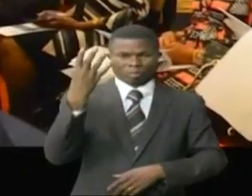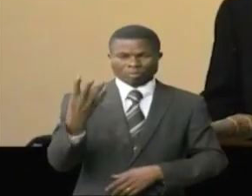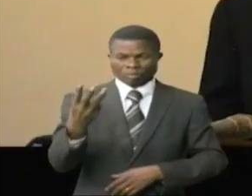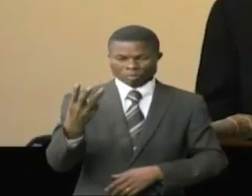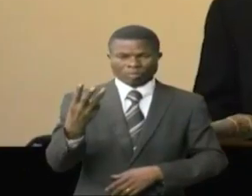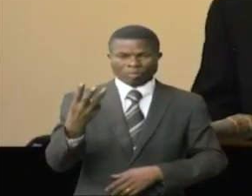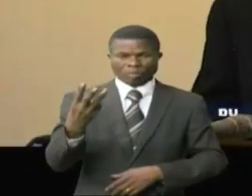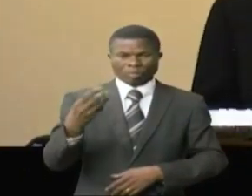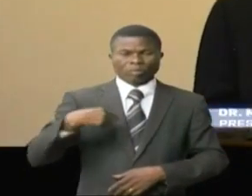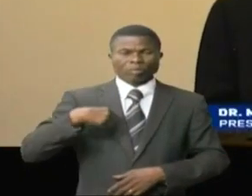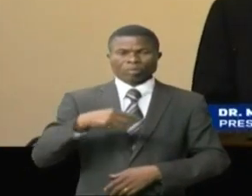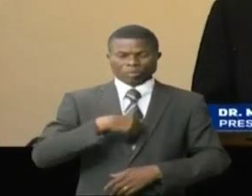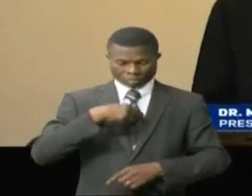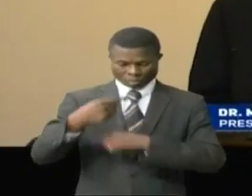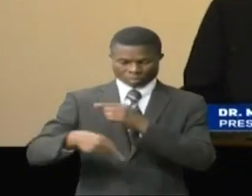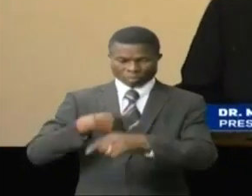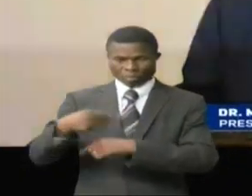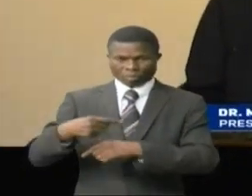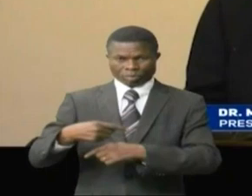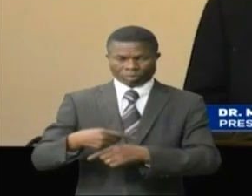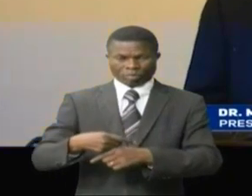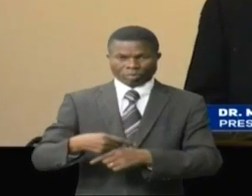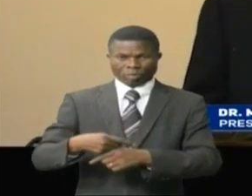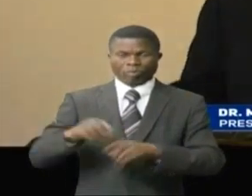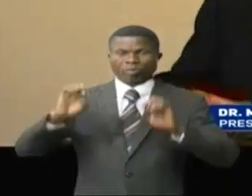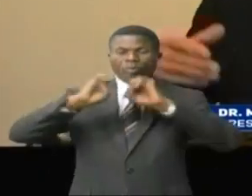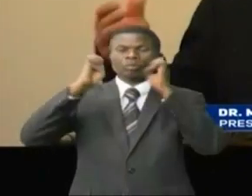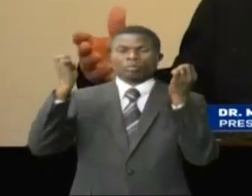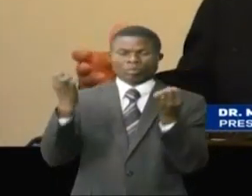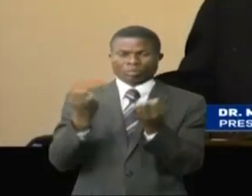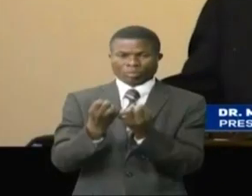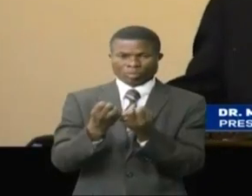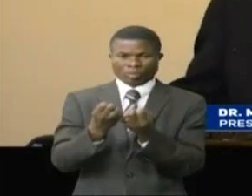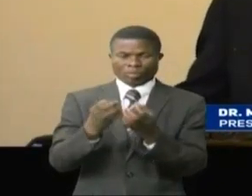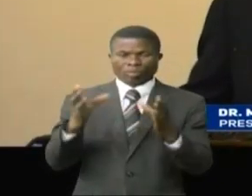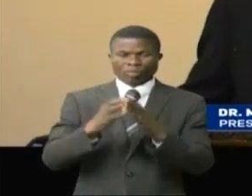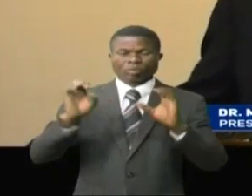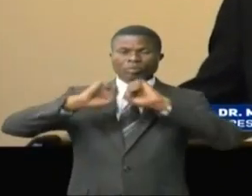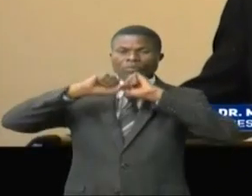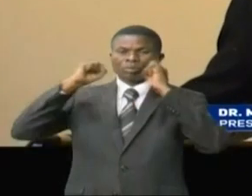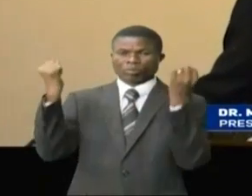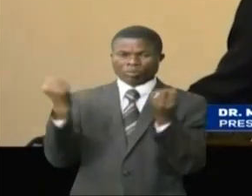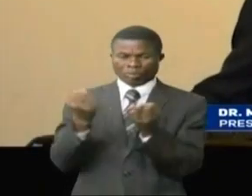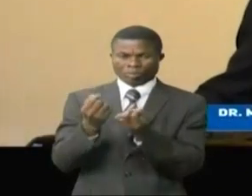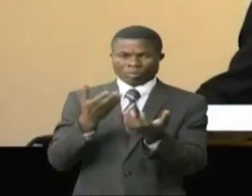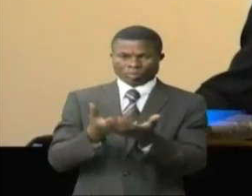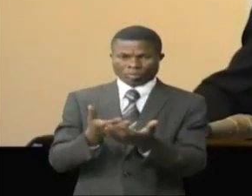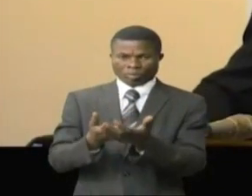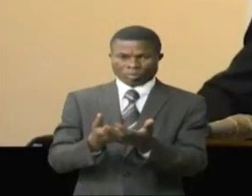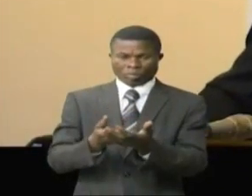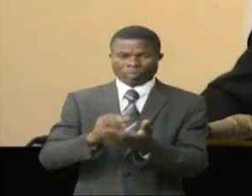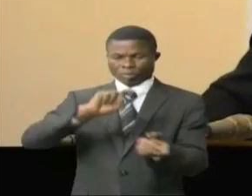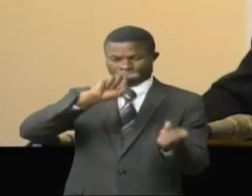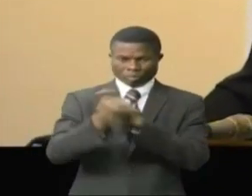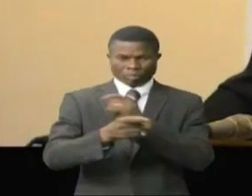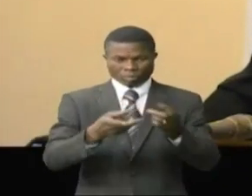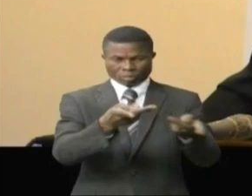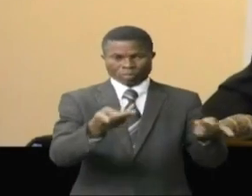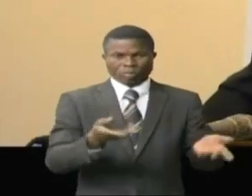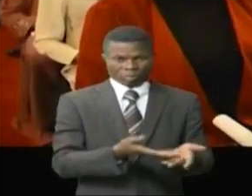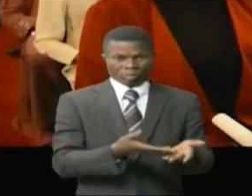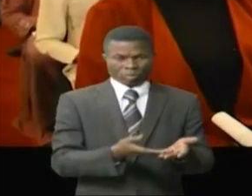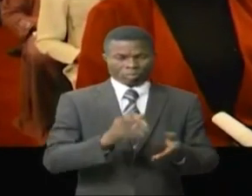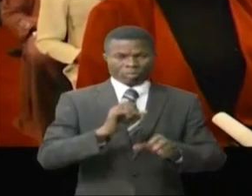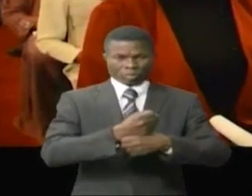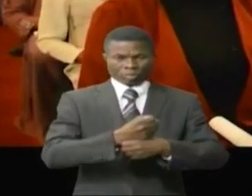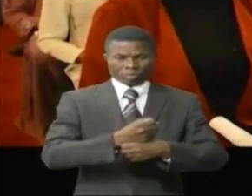2023. Nous avons commencé à l'époque la société et avec cette société nous avons donc transformé ce point pour